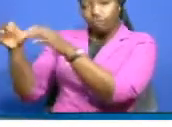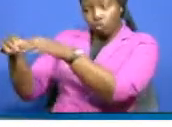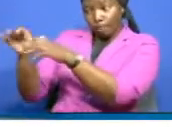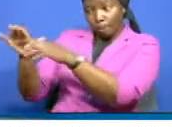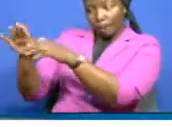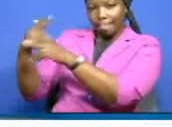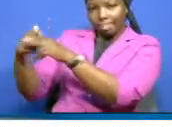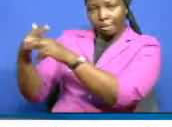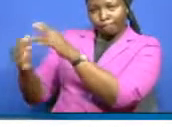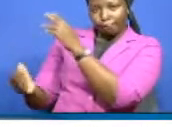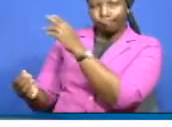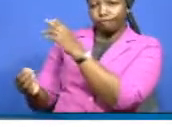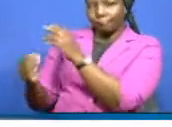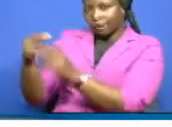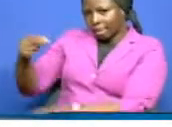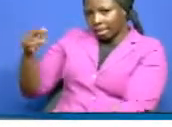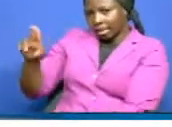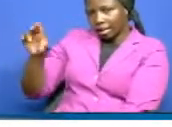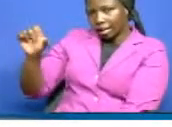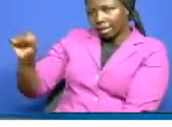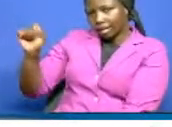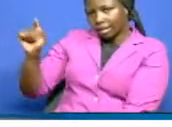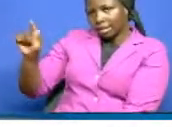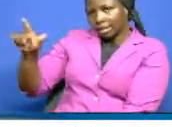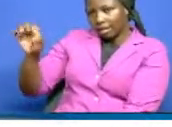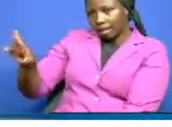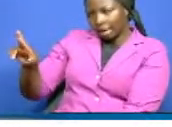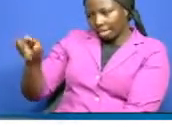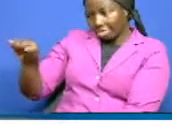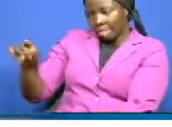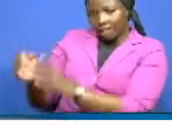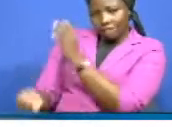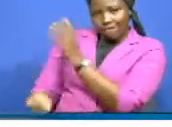Hustler Nation. Ukiangalia wenyewe wametumia